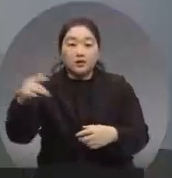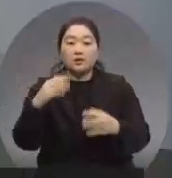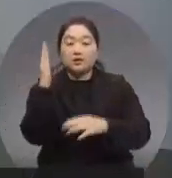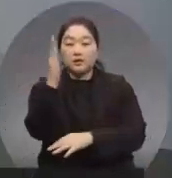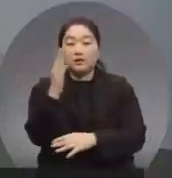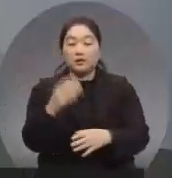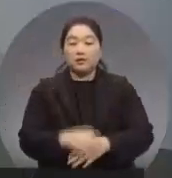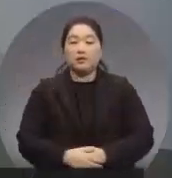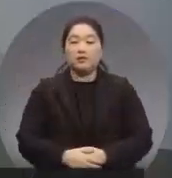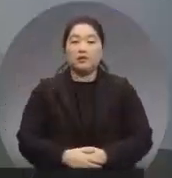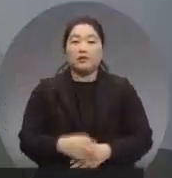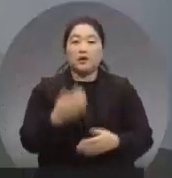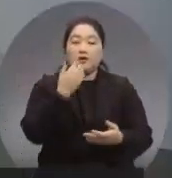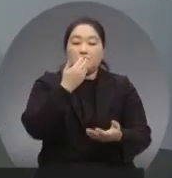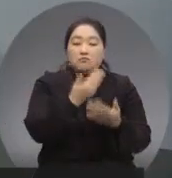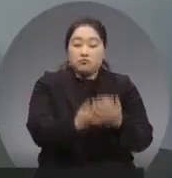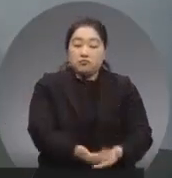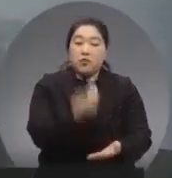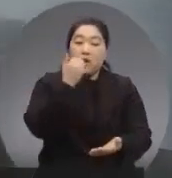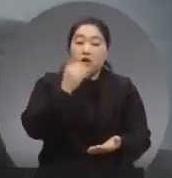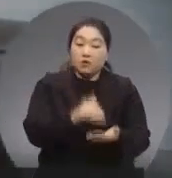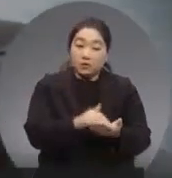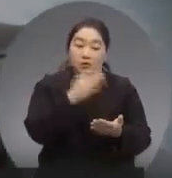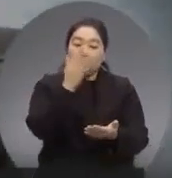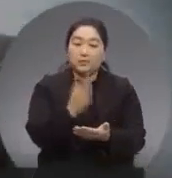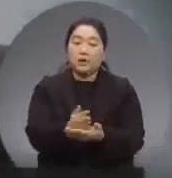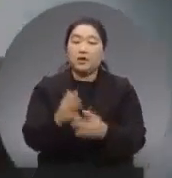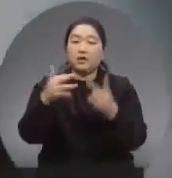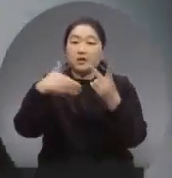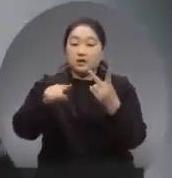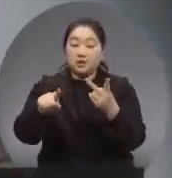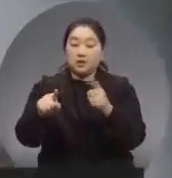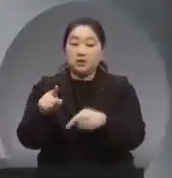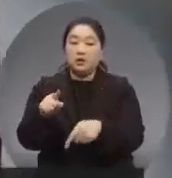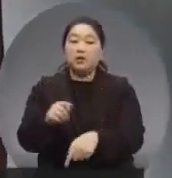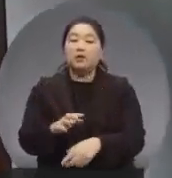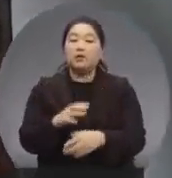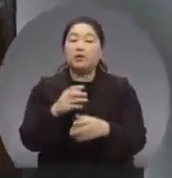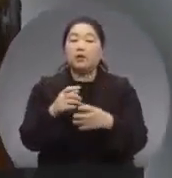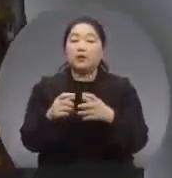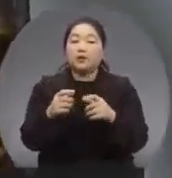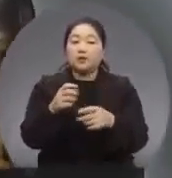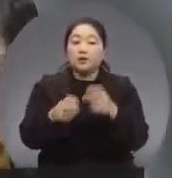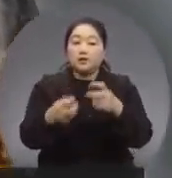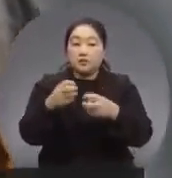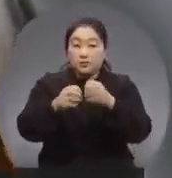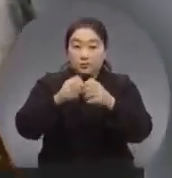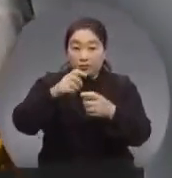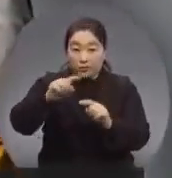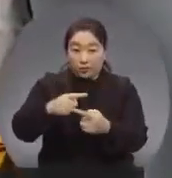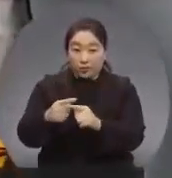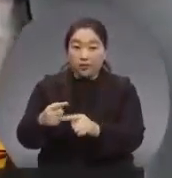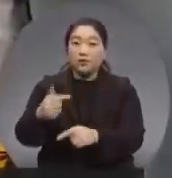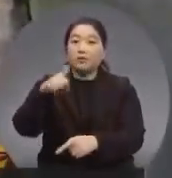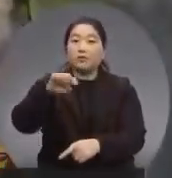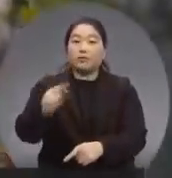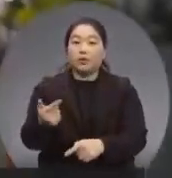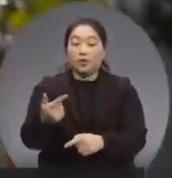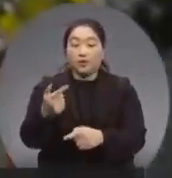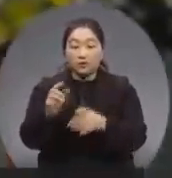대리석 같은 무거운 전통 조각 대신 2차원 평면 디지털 사진으로 조각상을 만든 권오상의